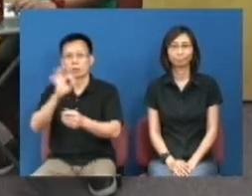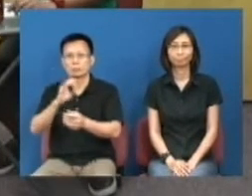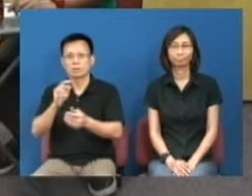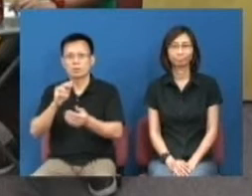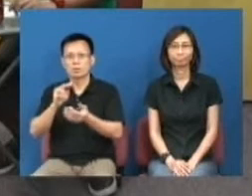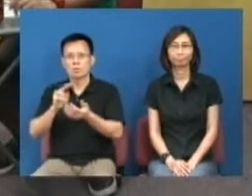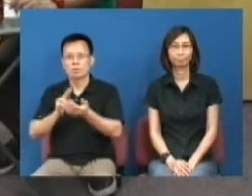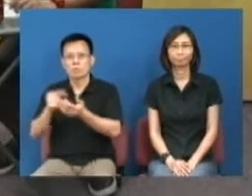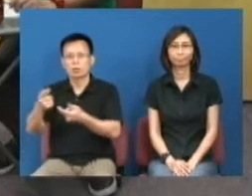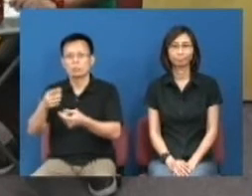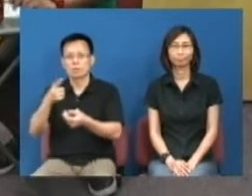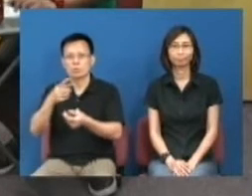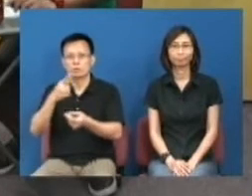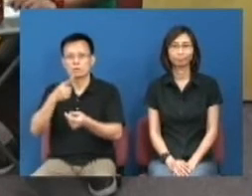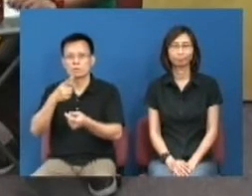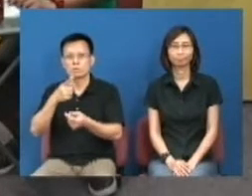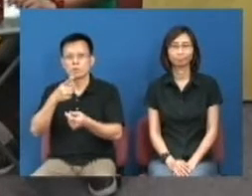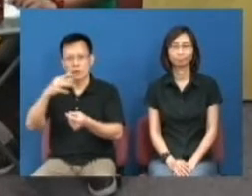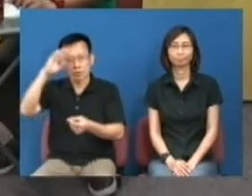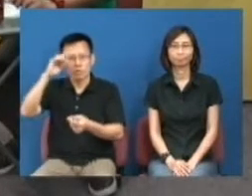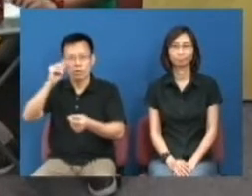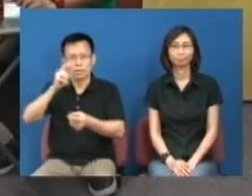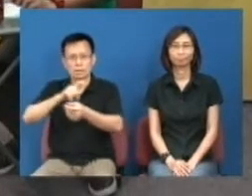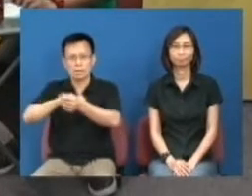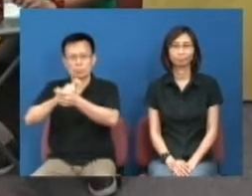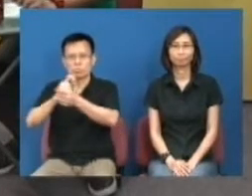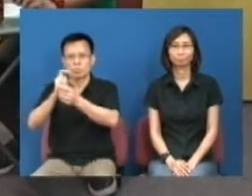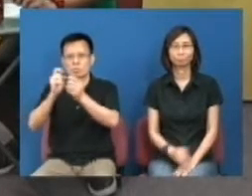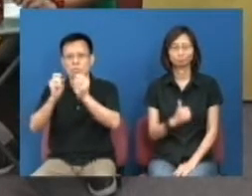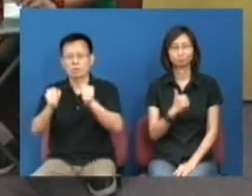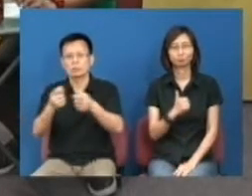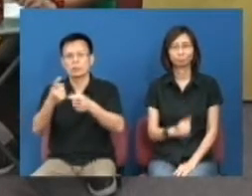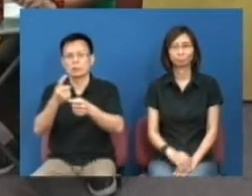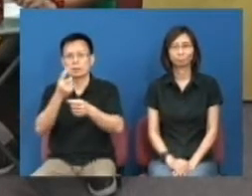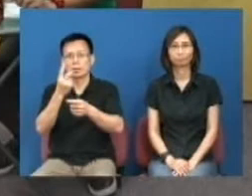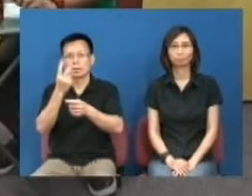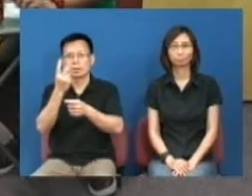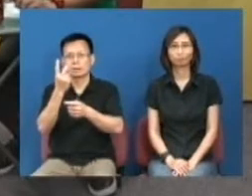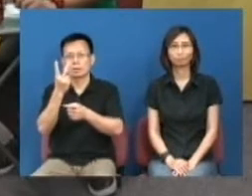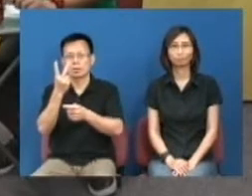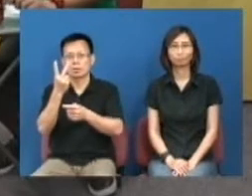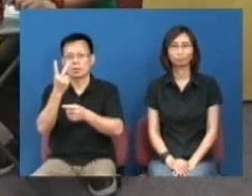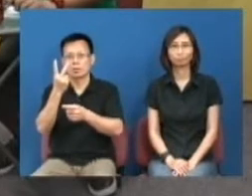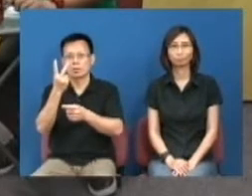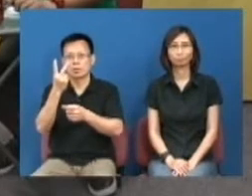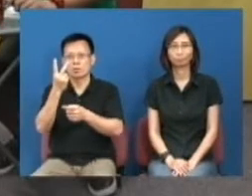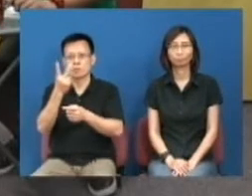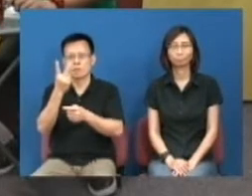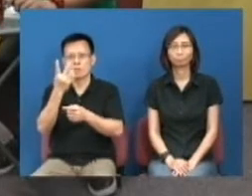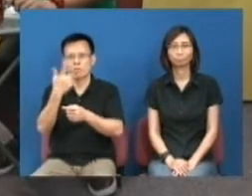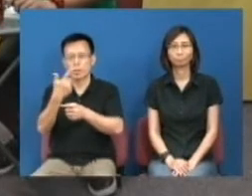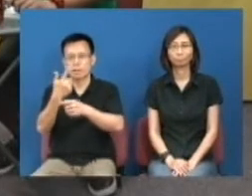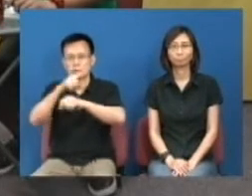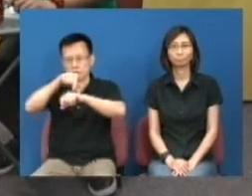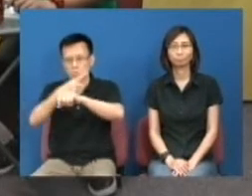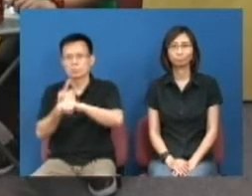又不舉，只可以警方扣留人只可以48小時，是就這件